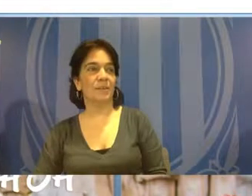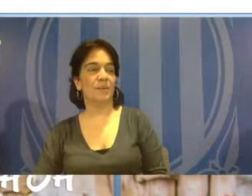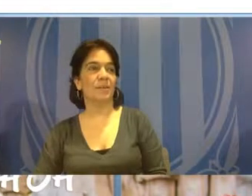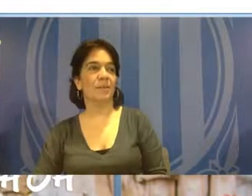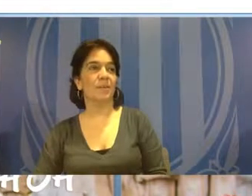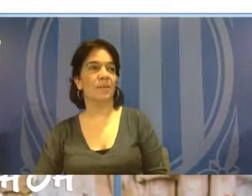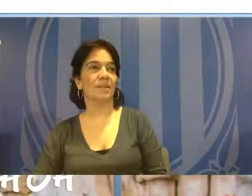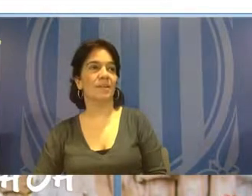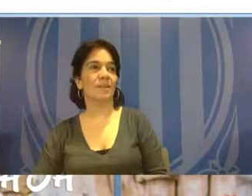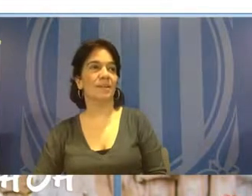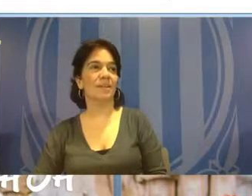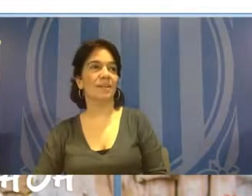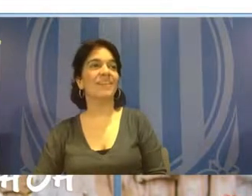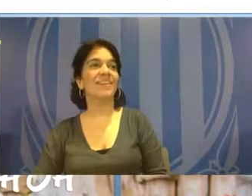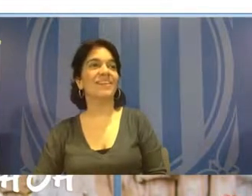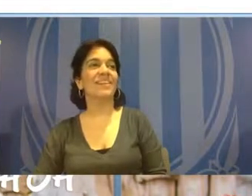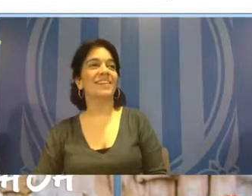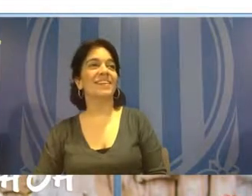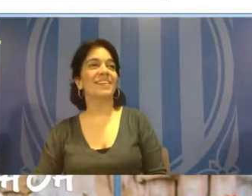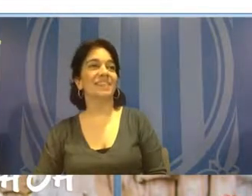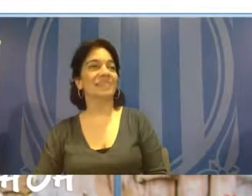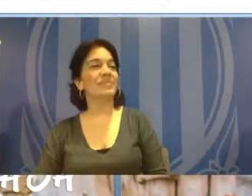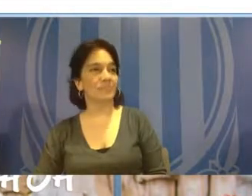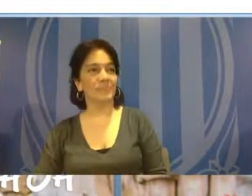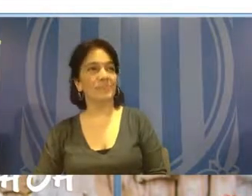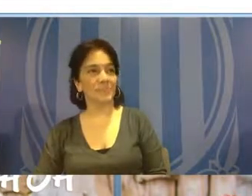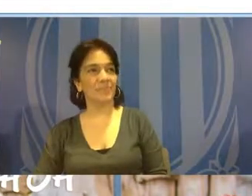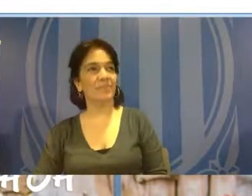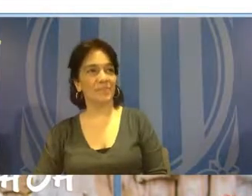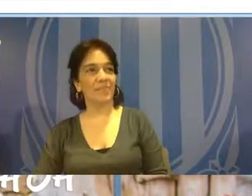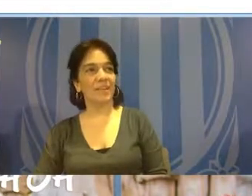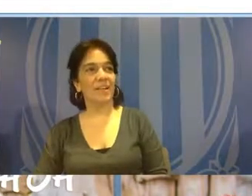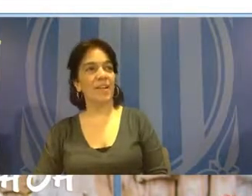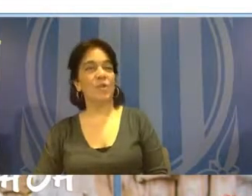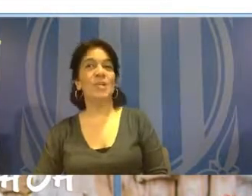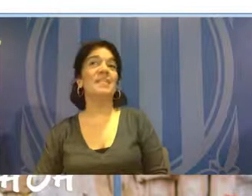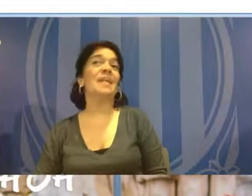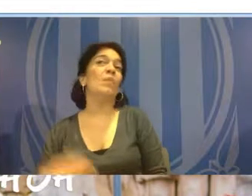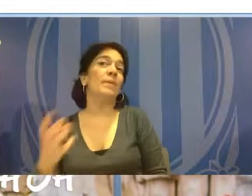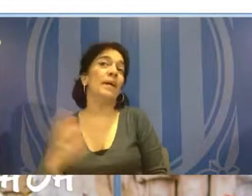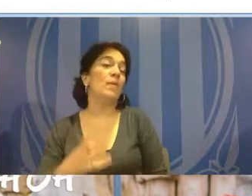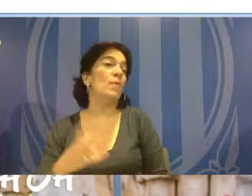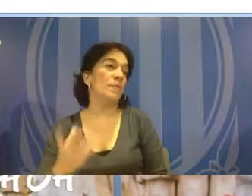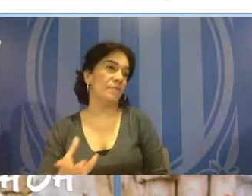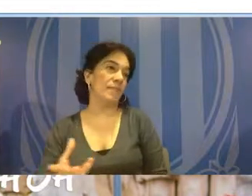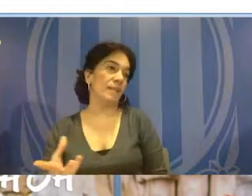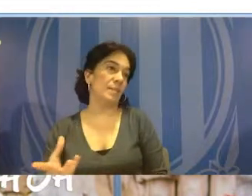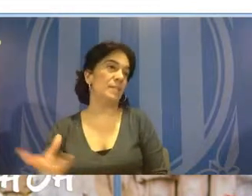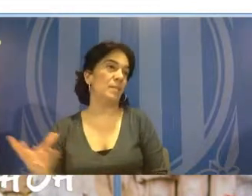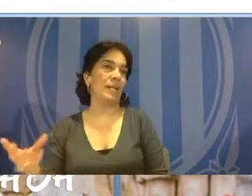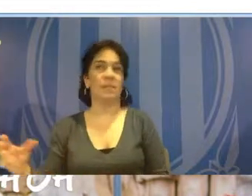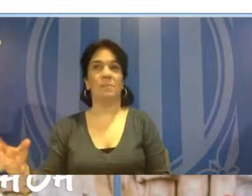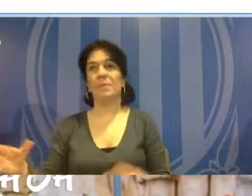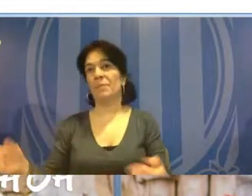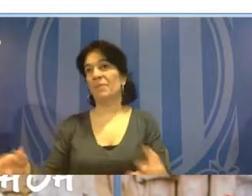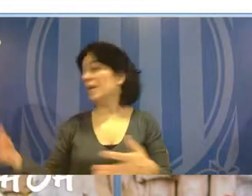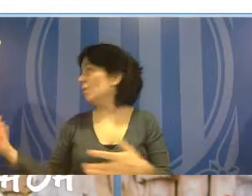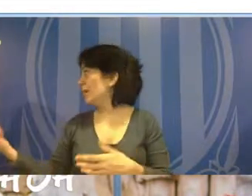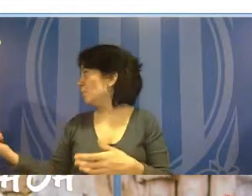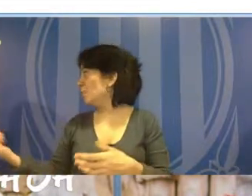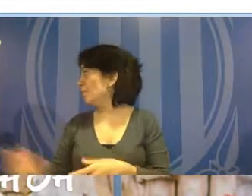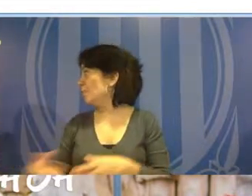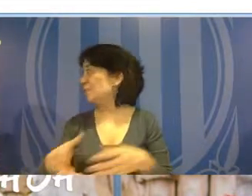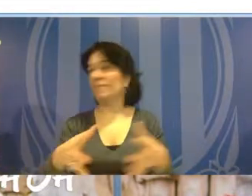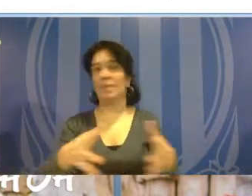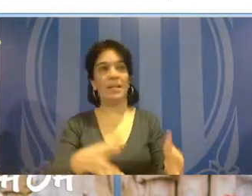ostres, realment em dona moltes les bases, però jo ho he fet i ho he gaudit molt també. Nosaltres alguna vegada ho havíem fet també, si per exemple havíem de fer alguna